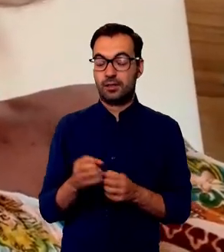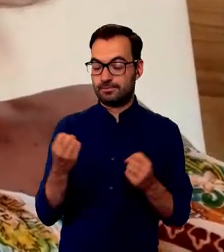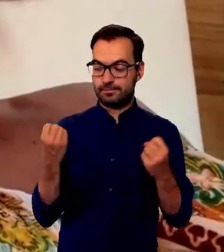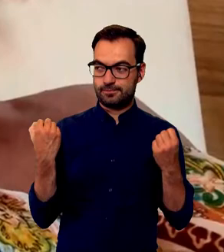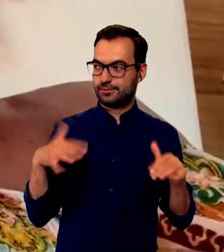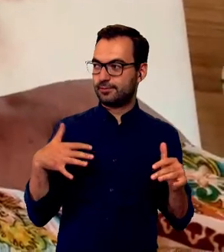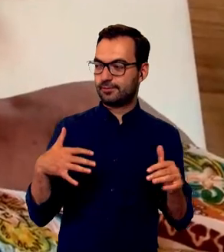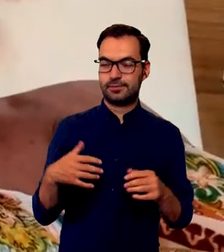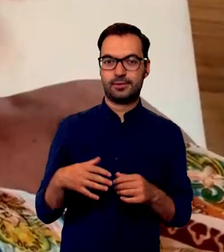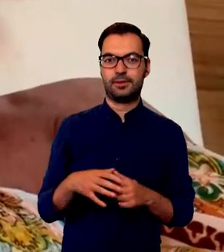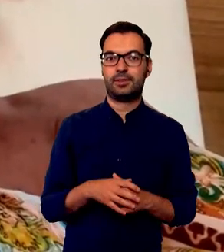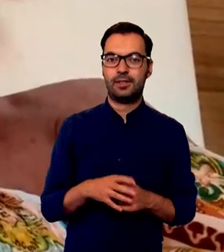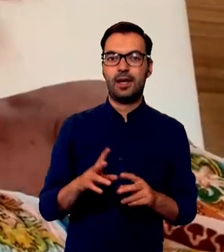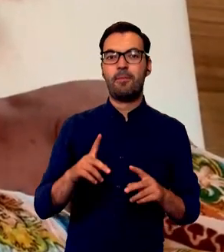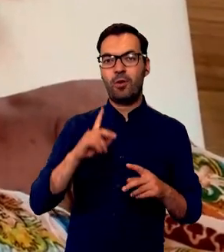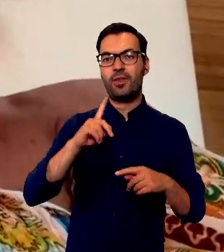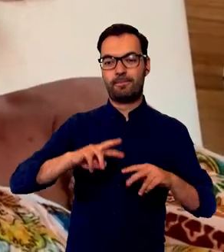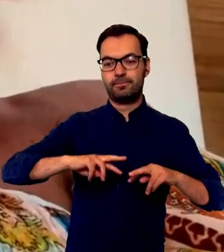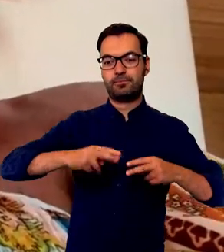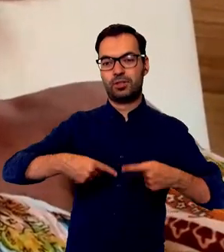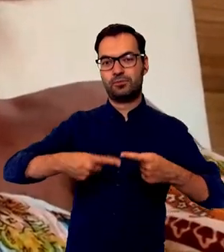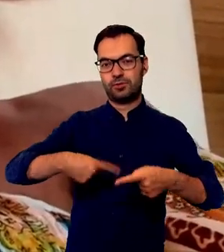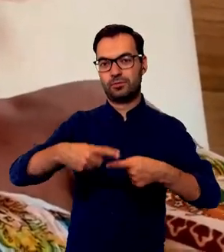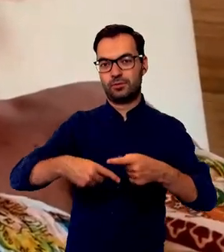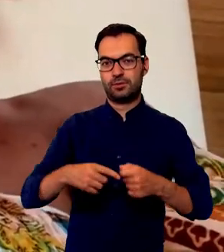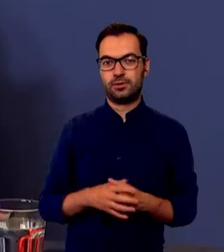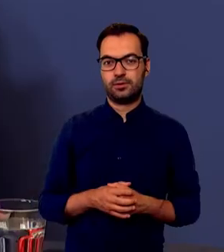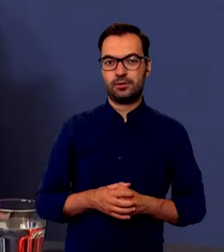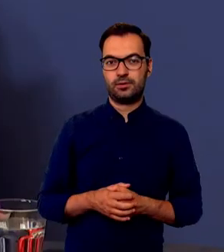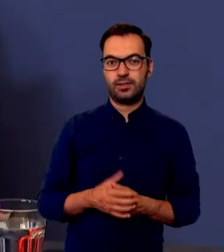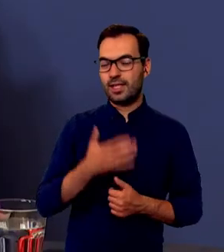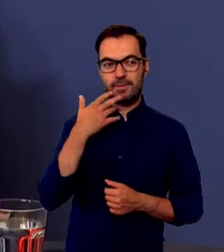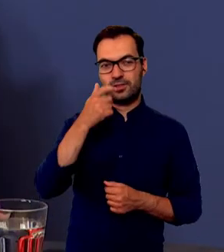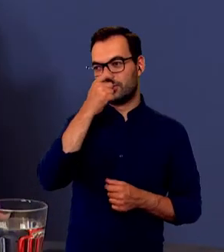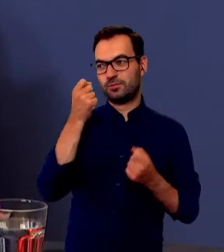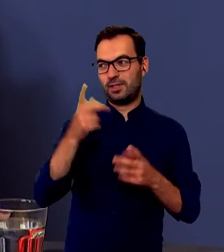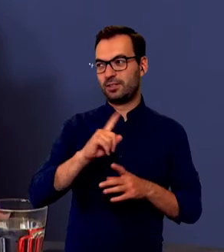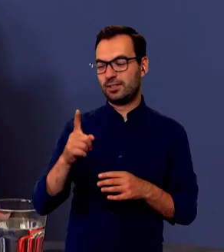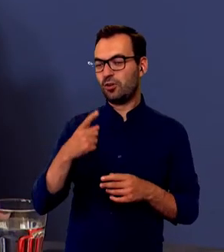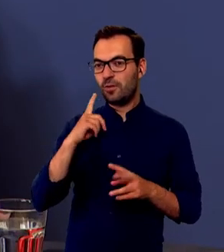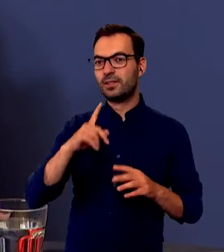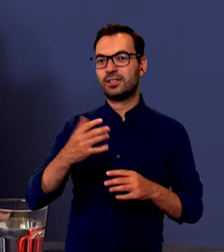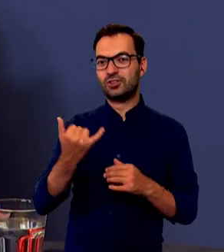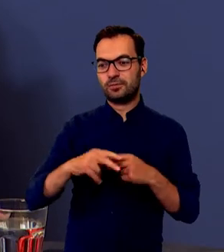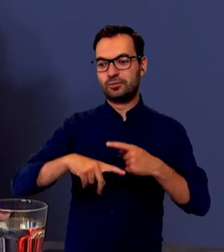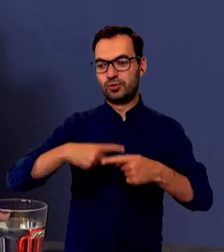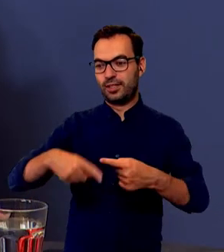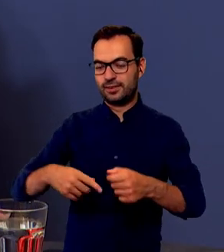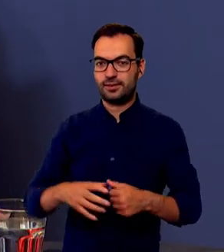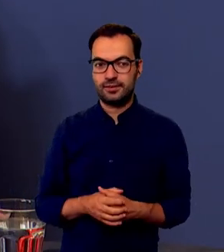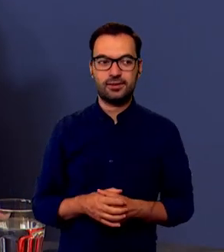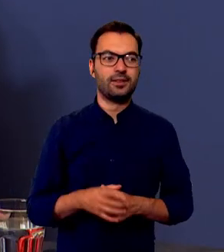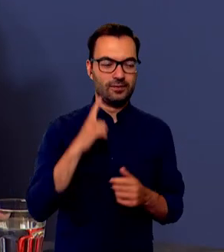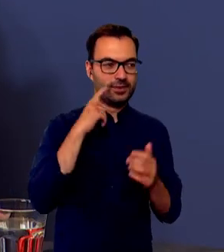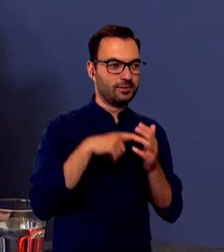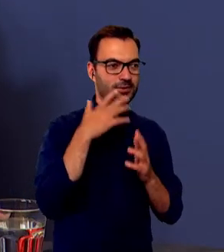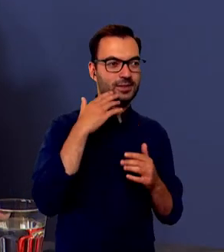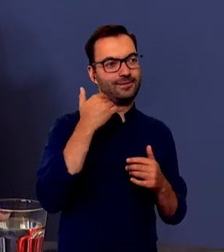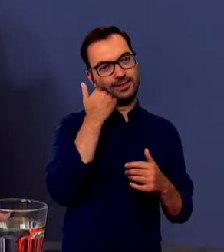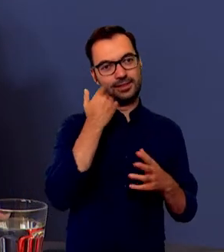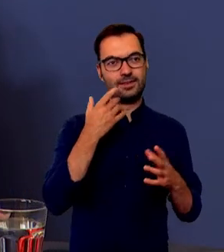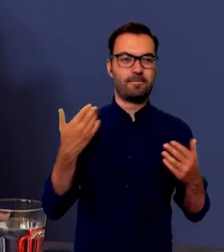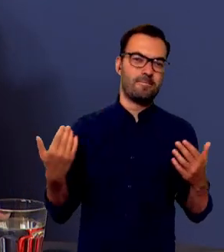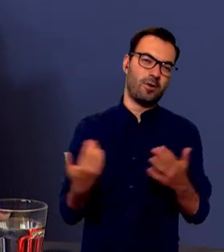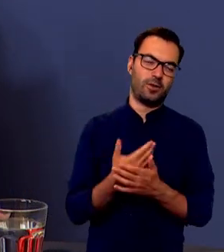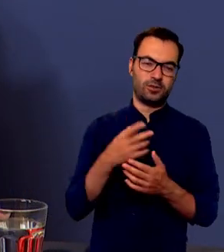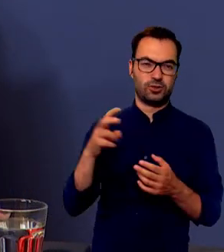niebotyczne pieniądze i przekazywana z pokolenia na pokolenie. Można powiedzieć, że no właśnie, że ona jest, tak jak mówisz, wstydzi się takiego